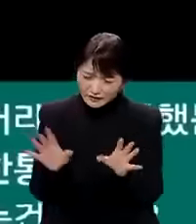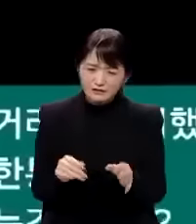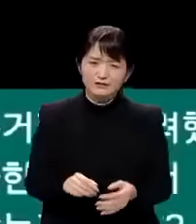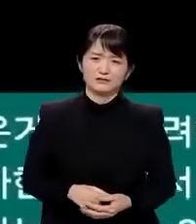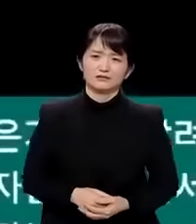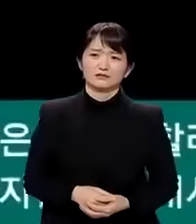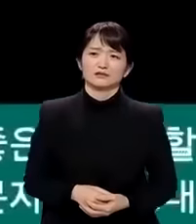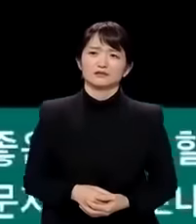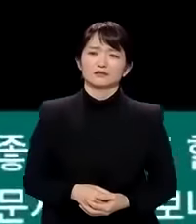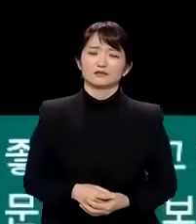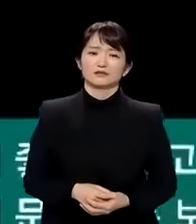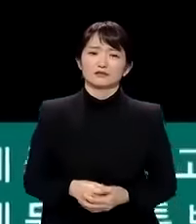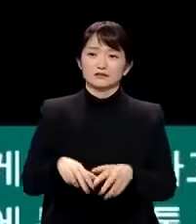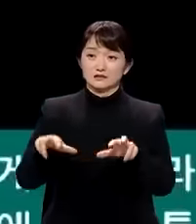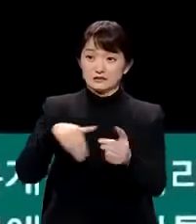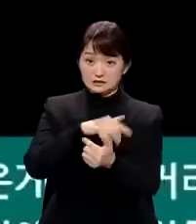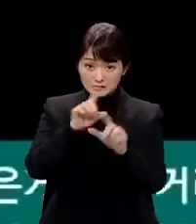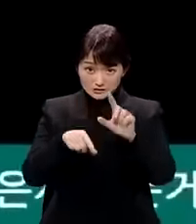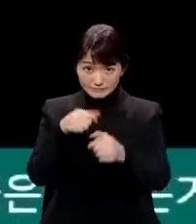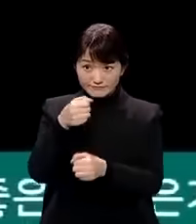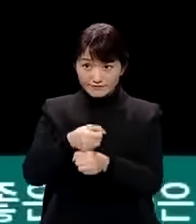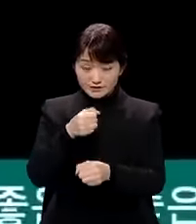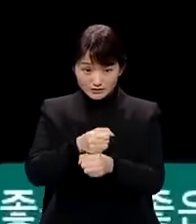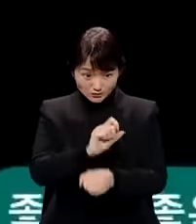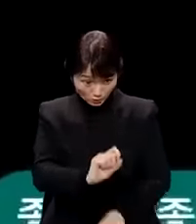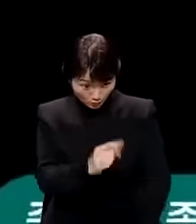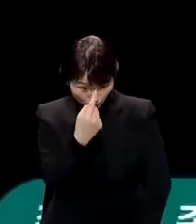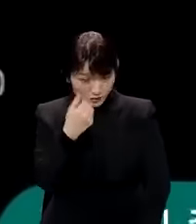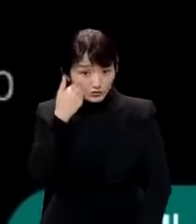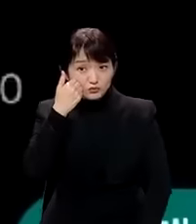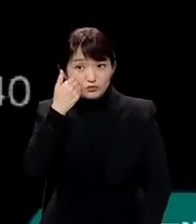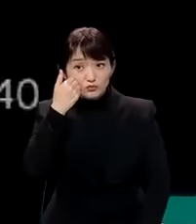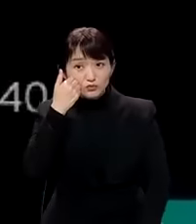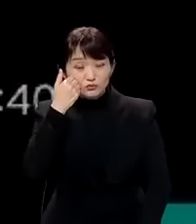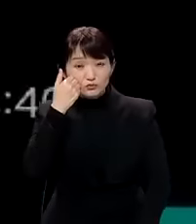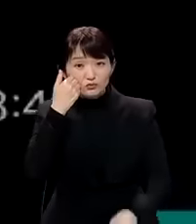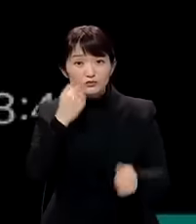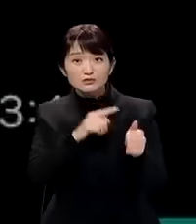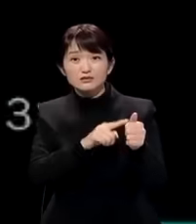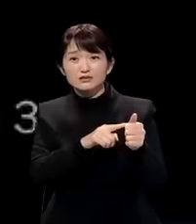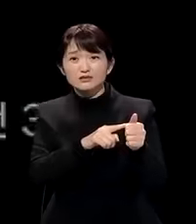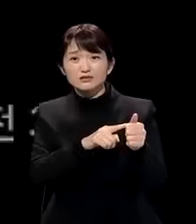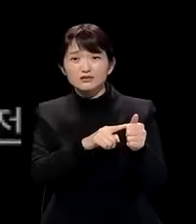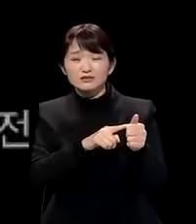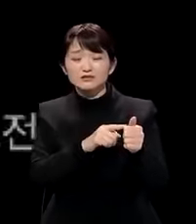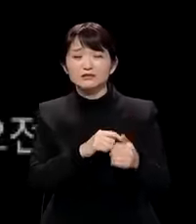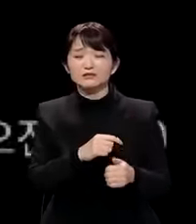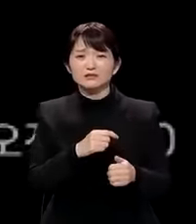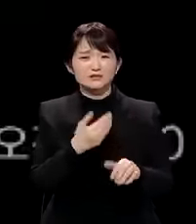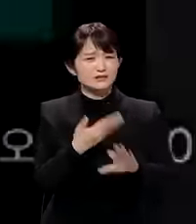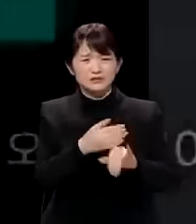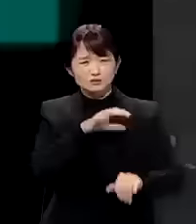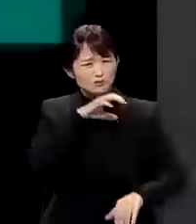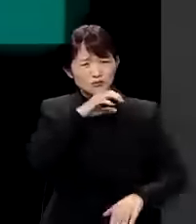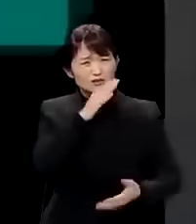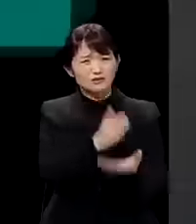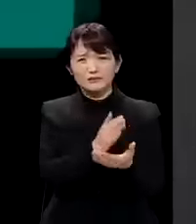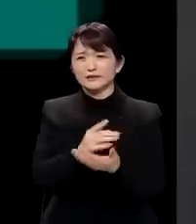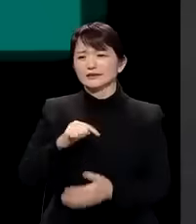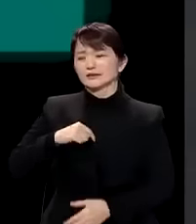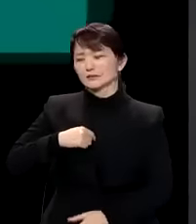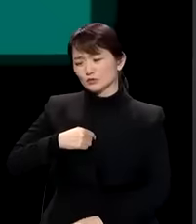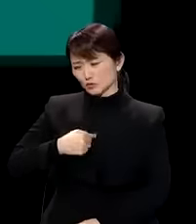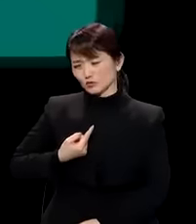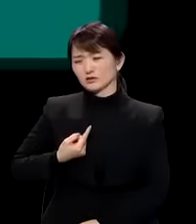어떻게 보면은이 상황을 갖다가 만든 그렇게 만든 사람이 누구냐 그건 다른 사람 원할게 없습니다 바로 자기 자신입니다